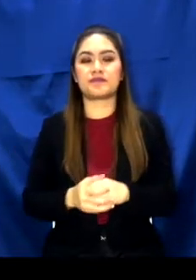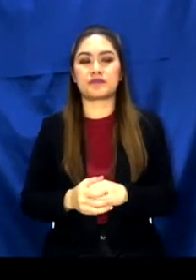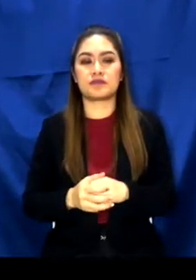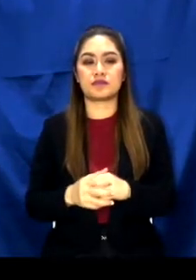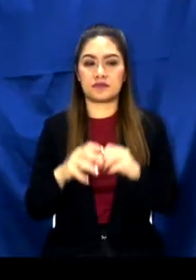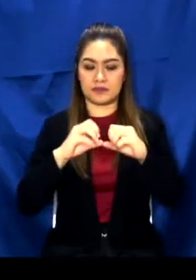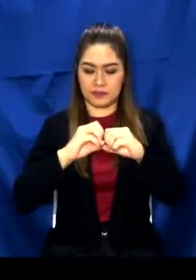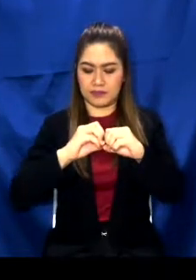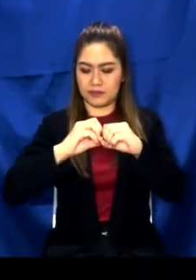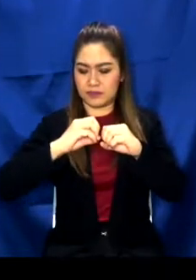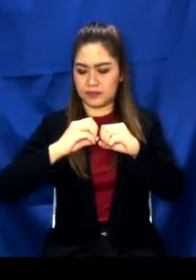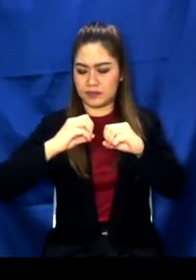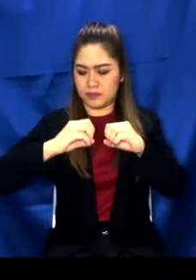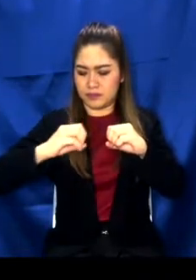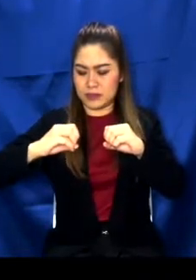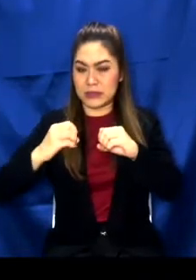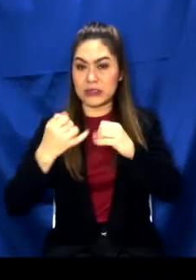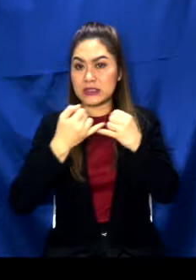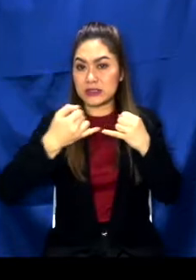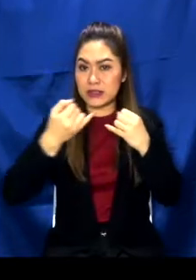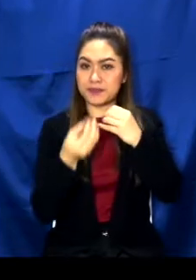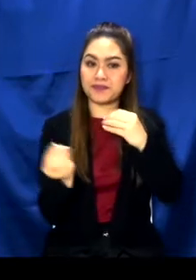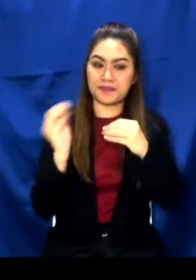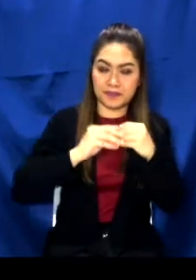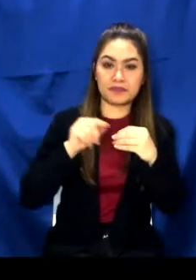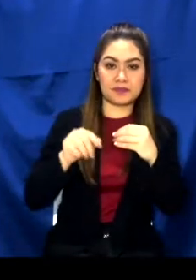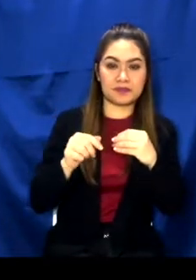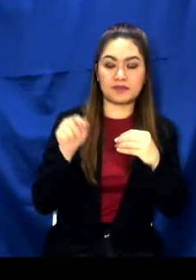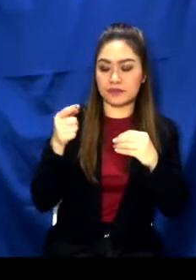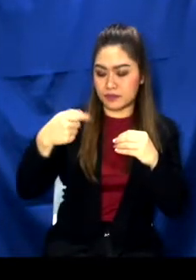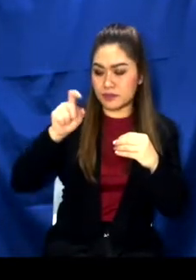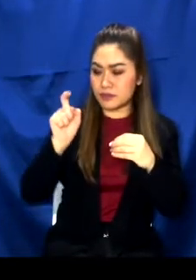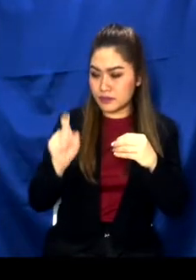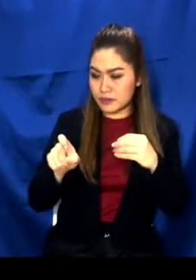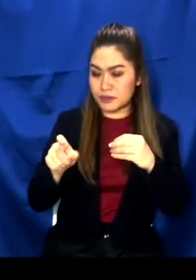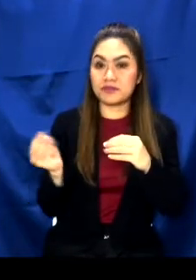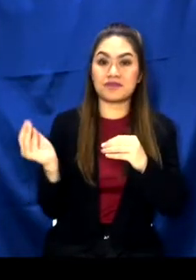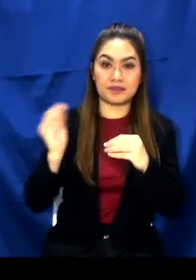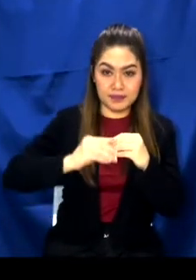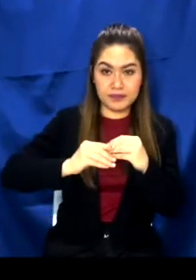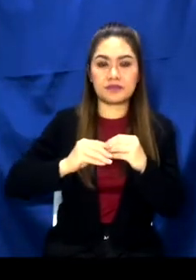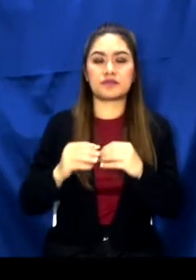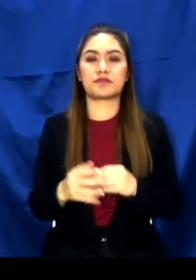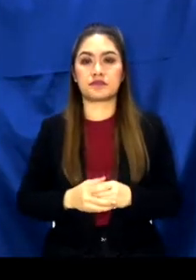ขนาดของเส้นเข้าไปนะคะกดตรงนี้นะคะตัวนี้แล้วเราก็เพิ่มเข้าไป